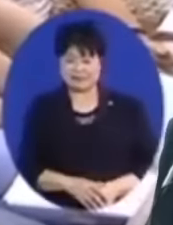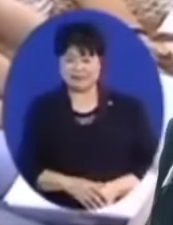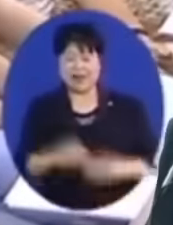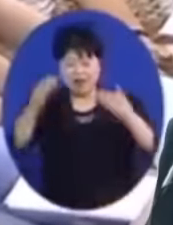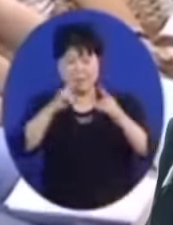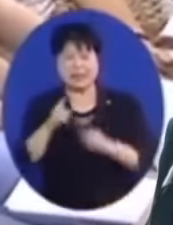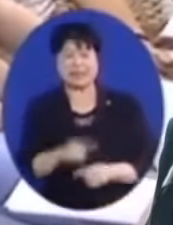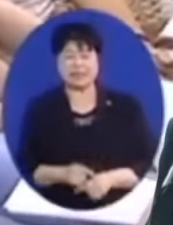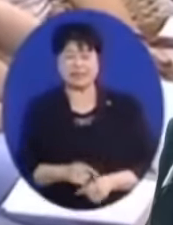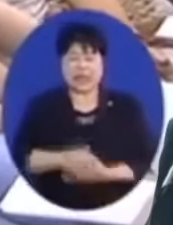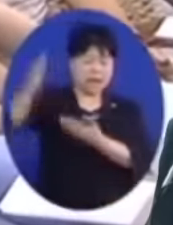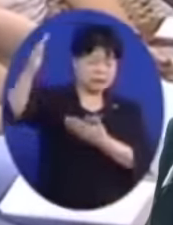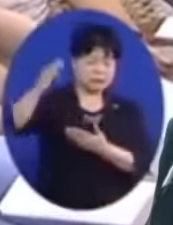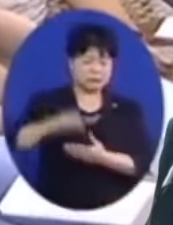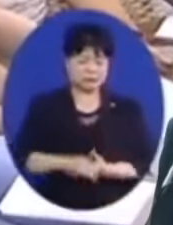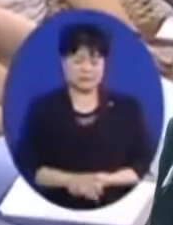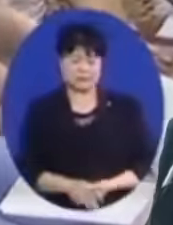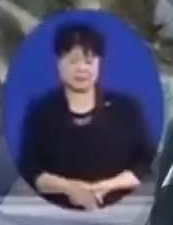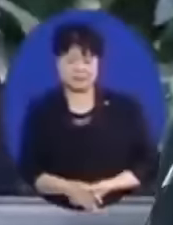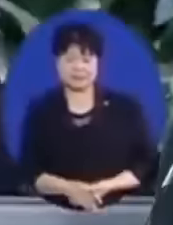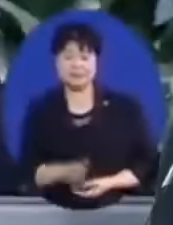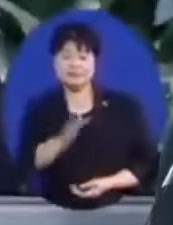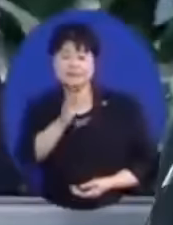어른들 이야기하는데 자존해지만